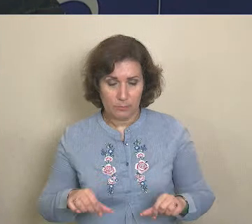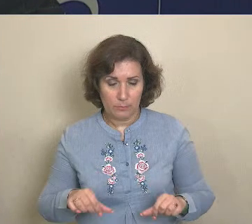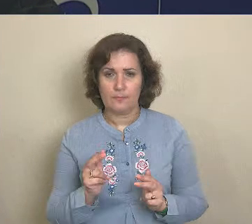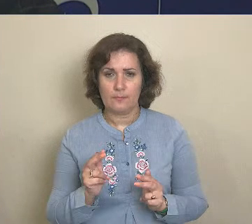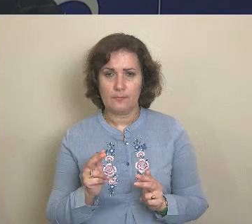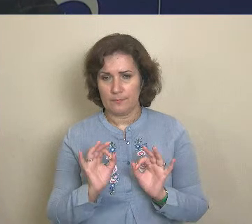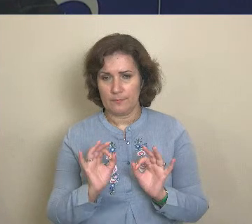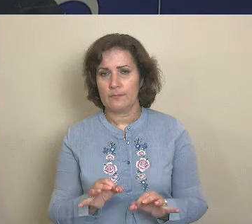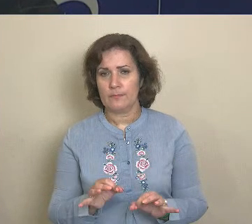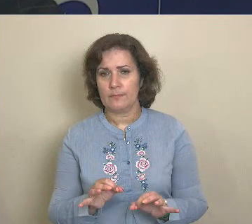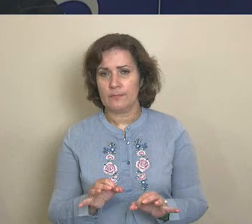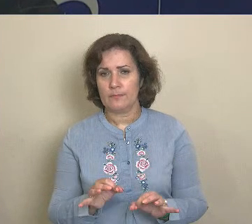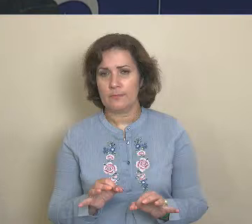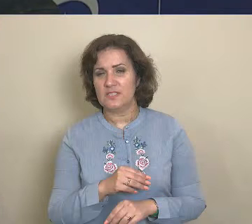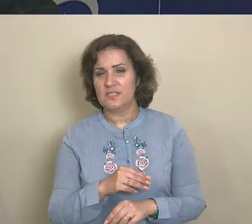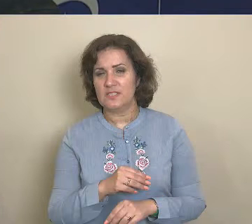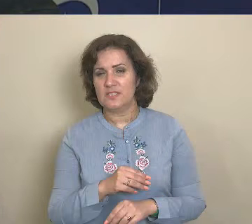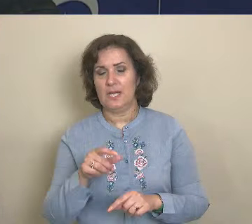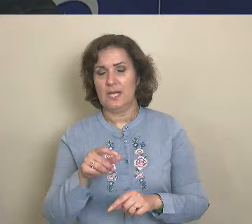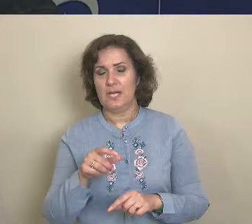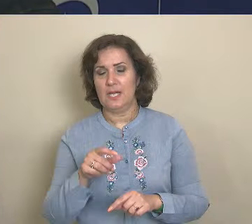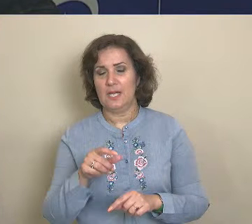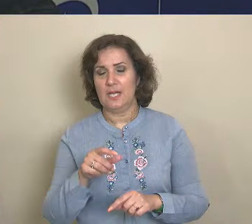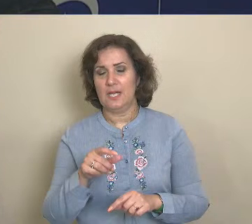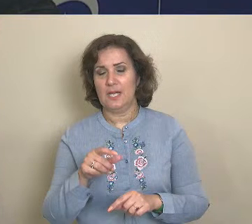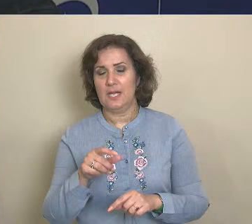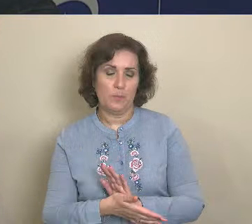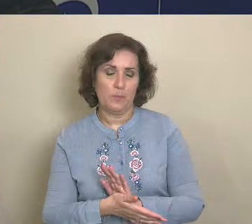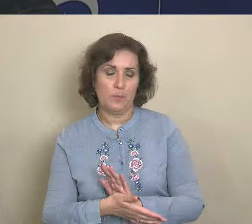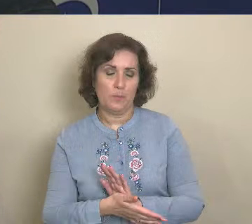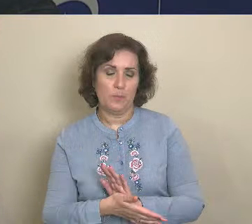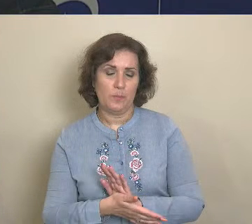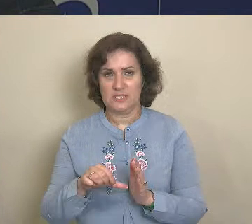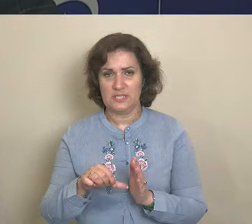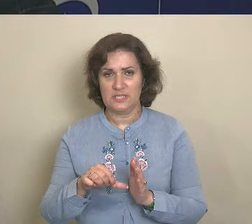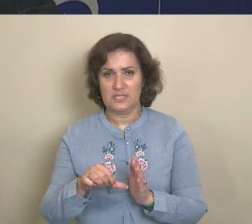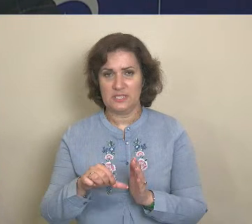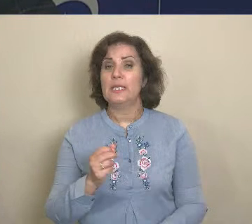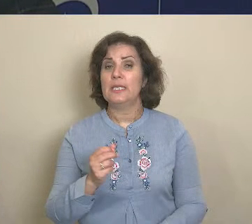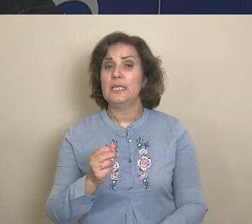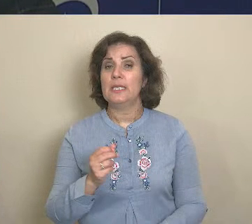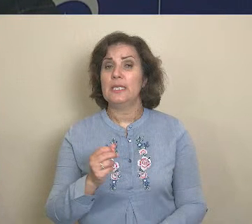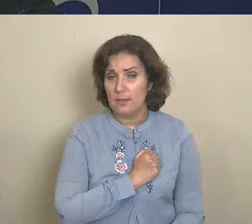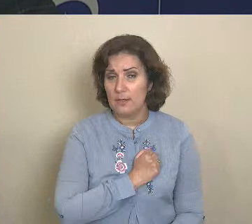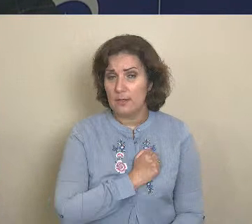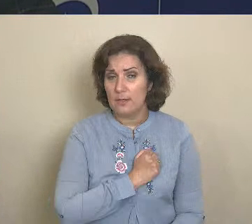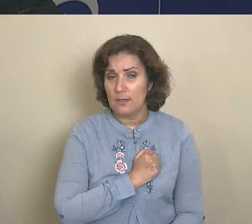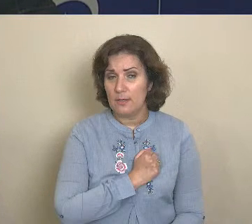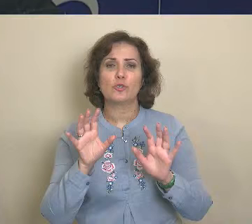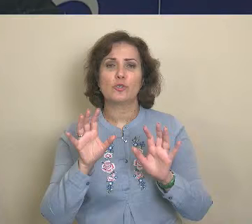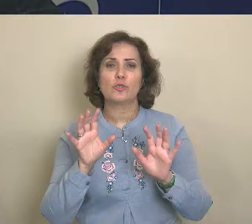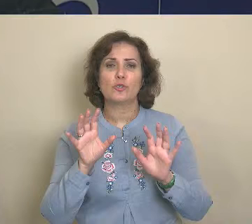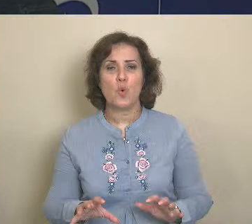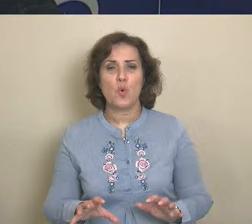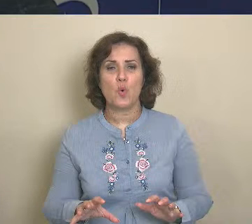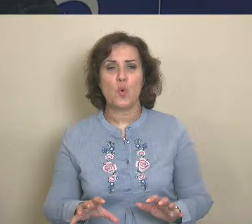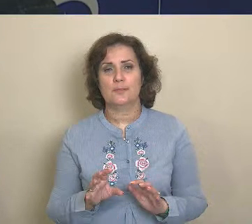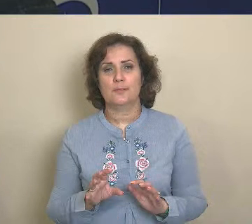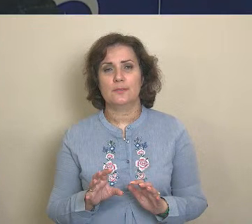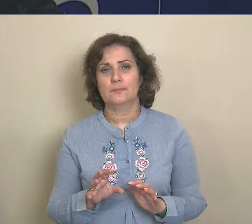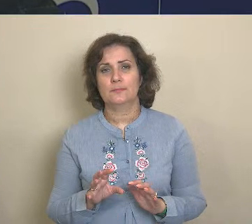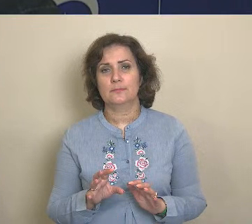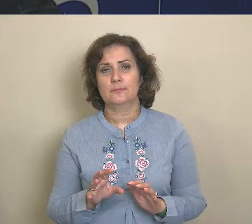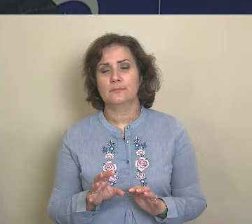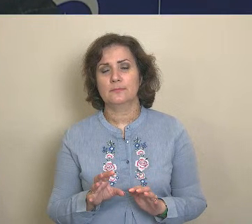representative offices of the CEC, just explanation to everybody. виборчий кодекс, unfortunately,